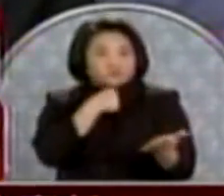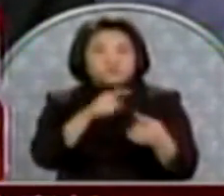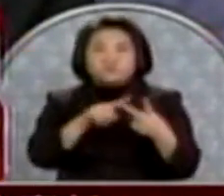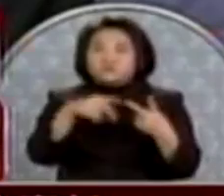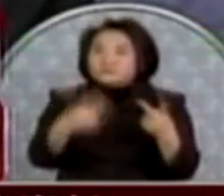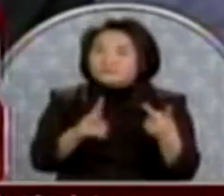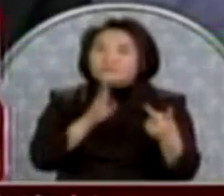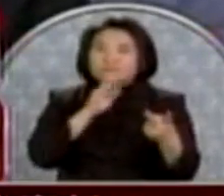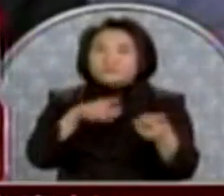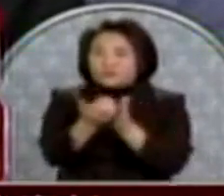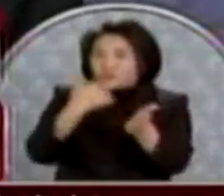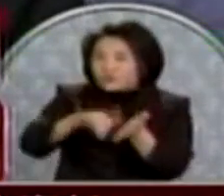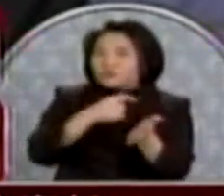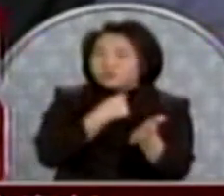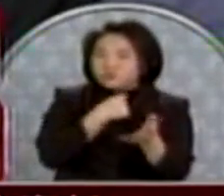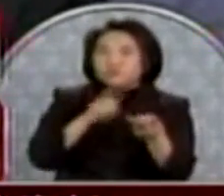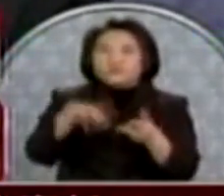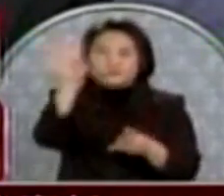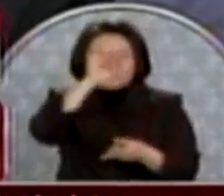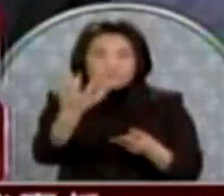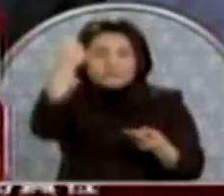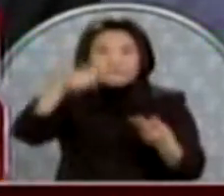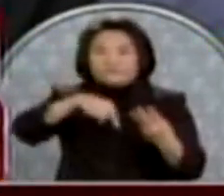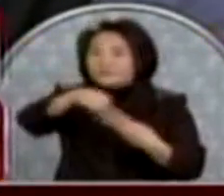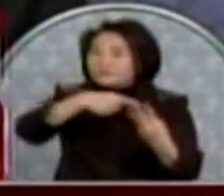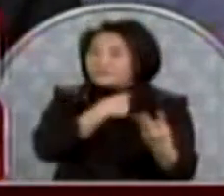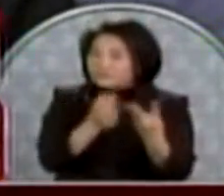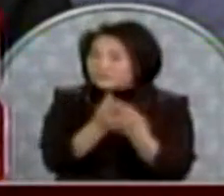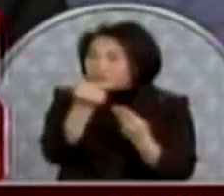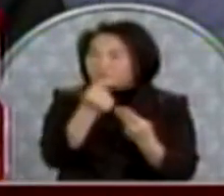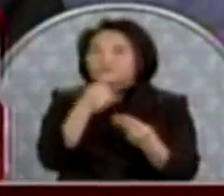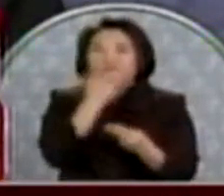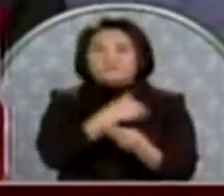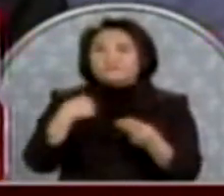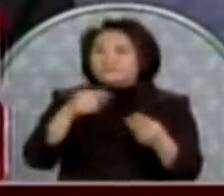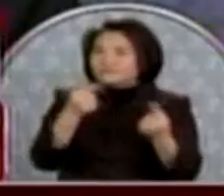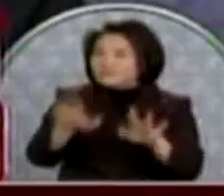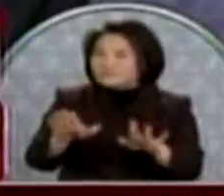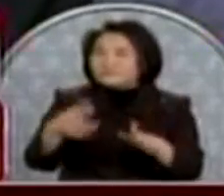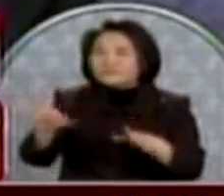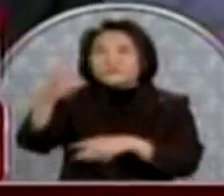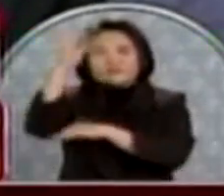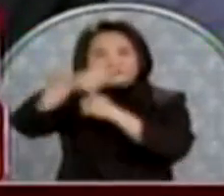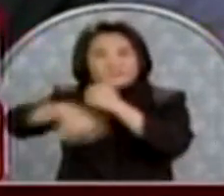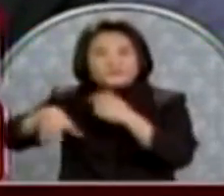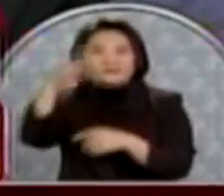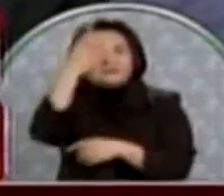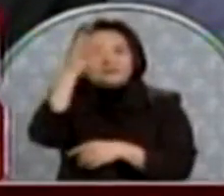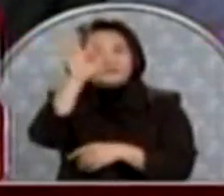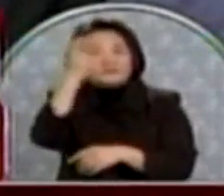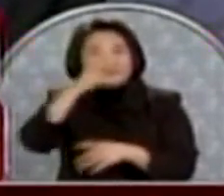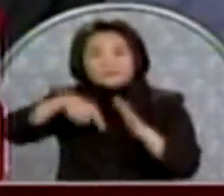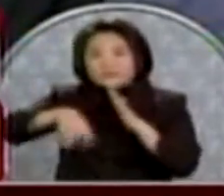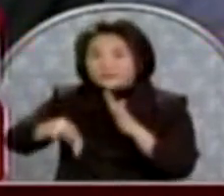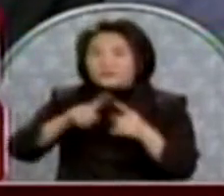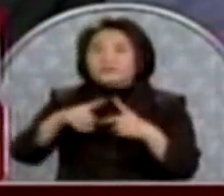性又能够有单独预算，同时还有调查权的人权委员会，会跟目前许多现行机关，包括监察